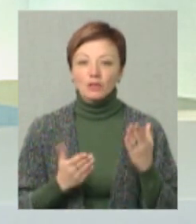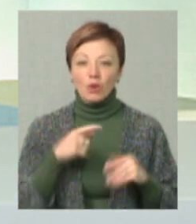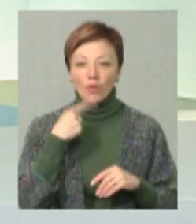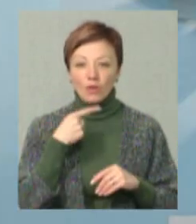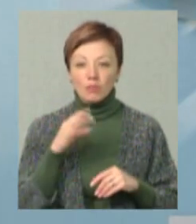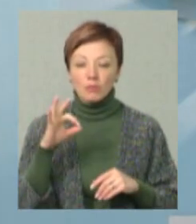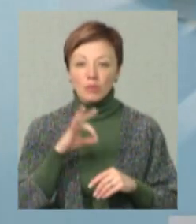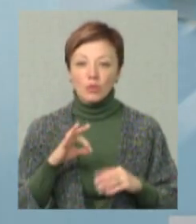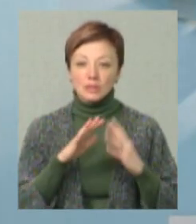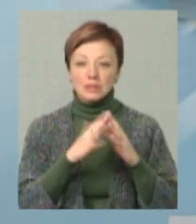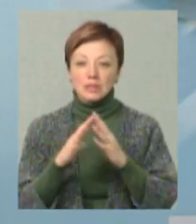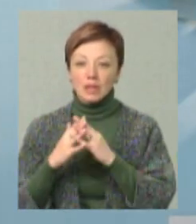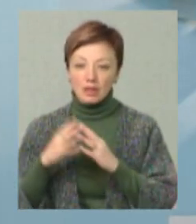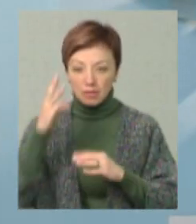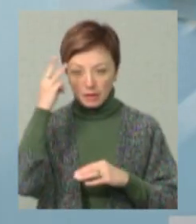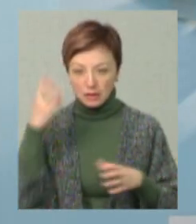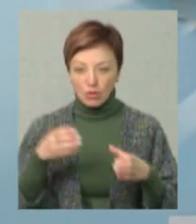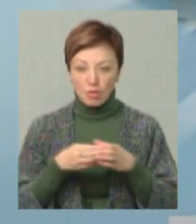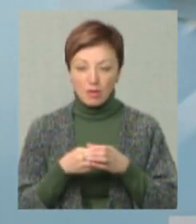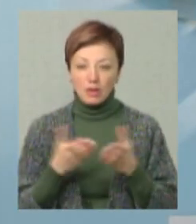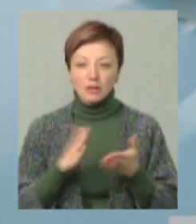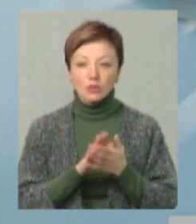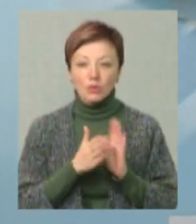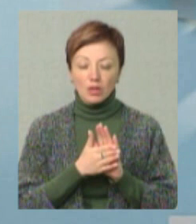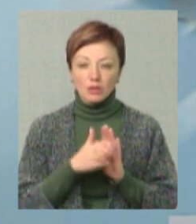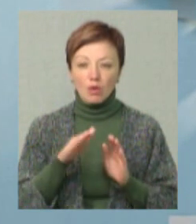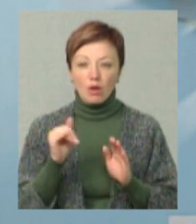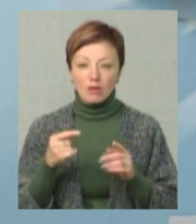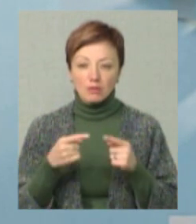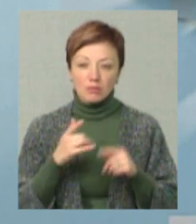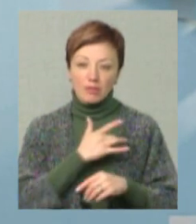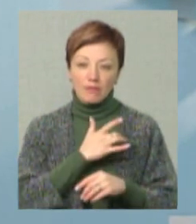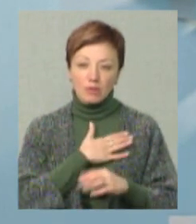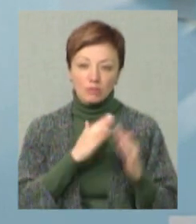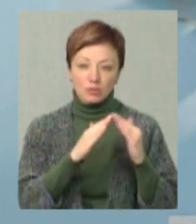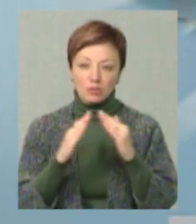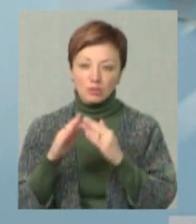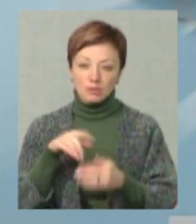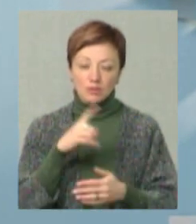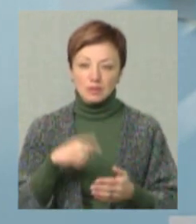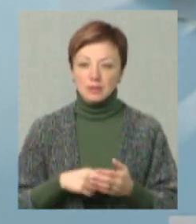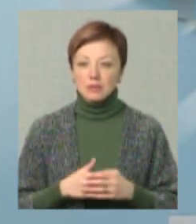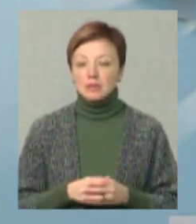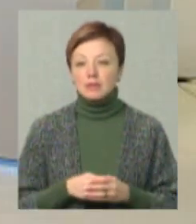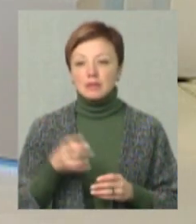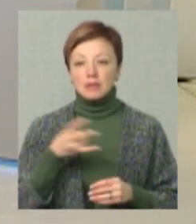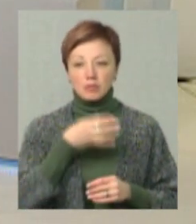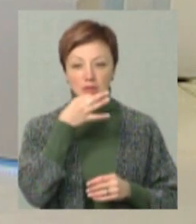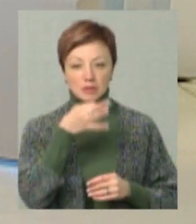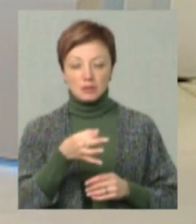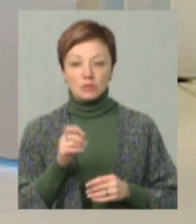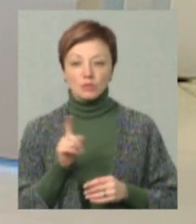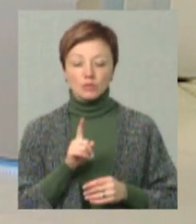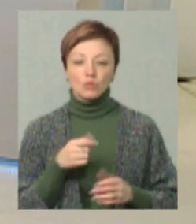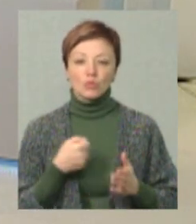якщо говорити про села Хмельницької тергромади, то яка ситуація з орендою приватних будинків? Варто зазначити,